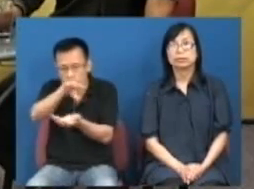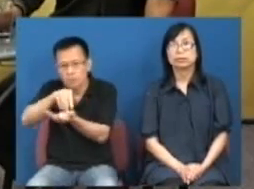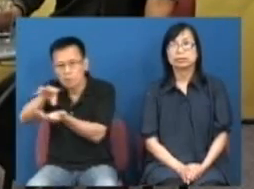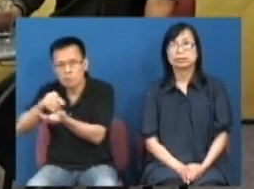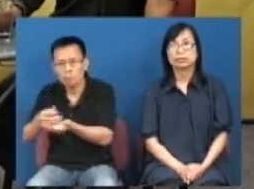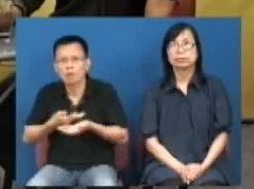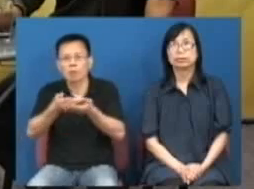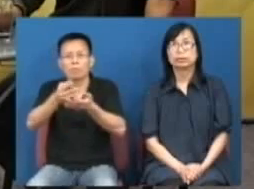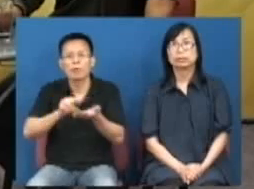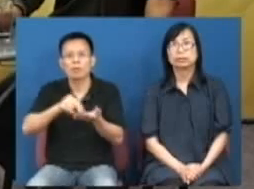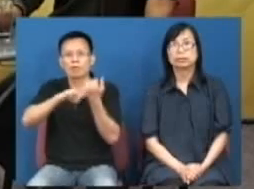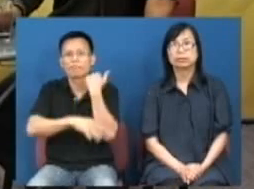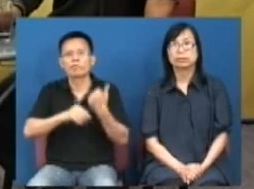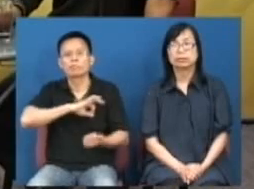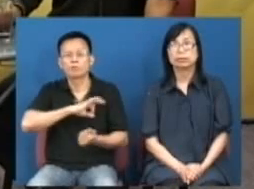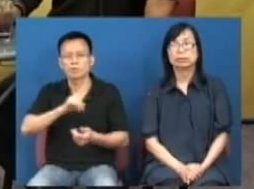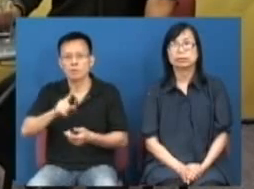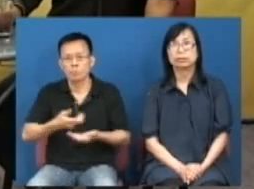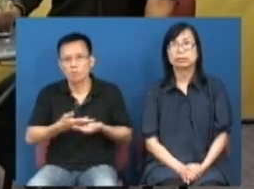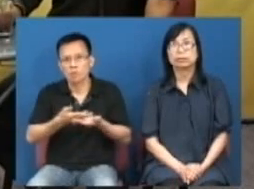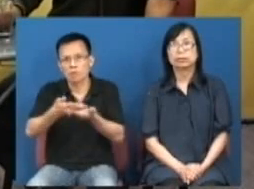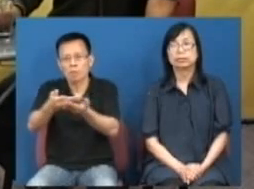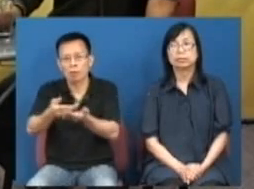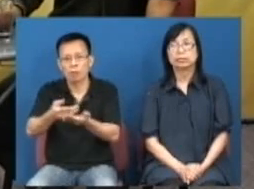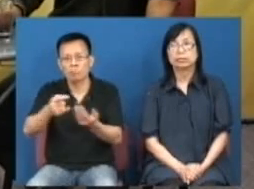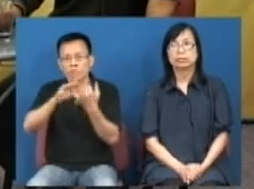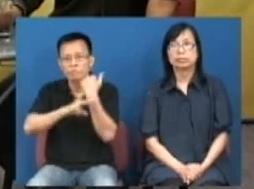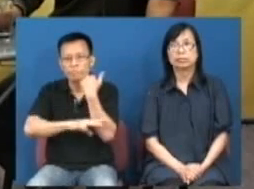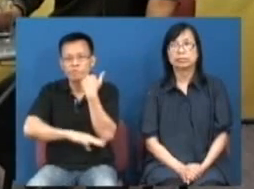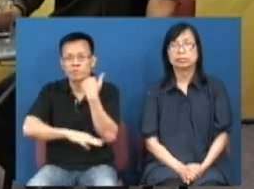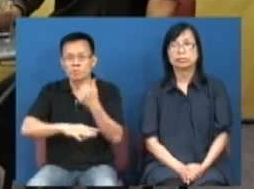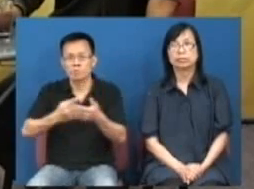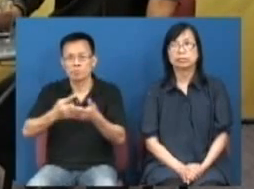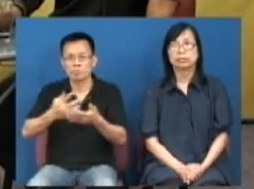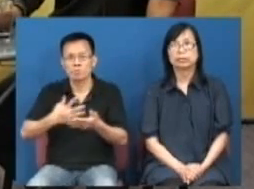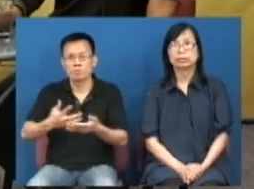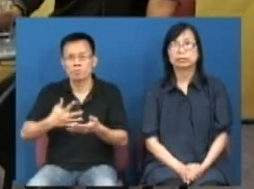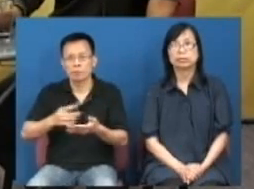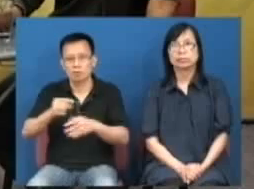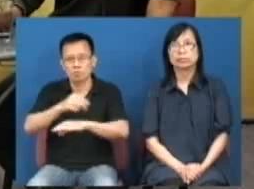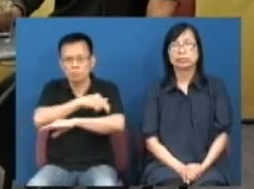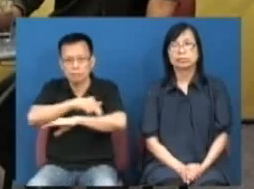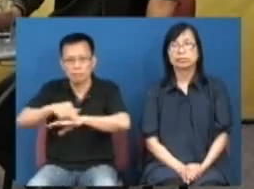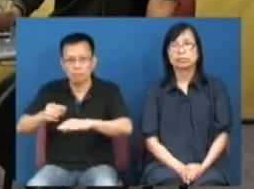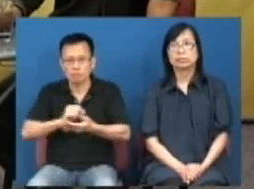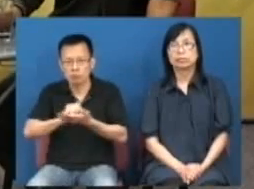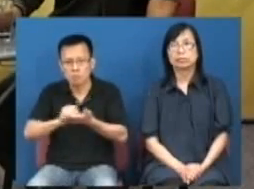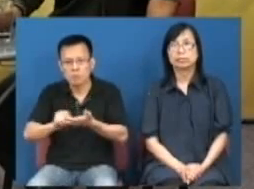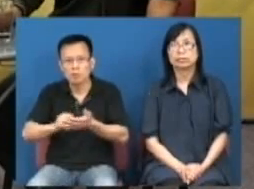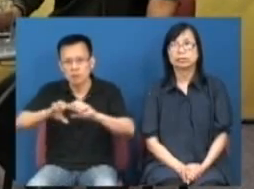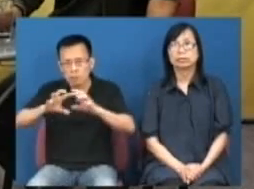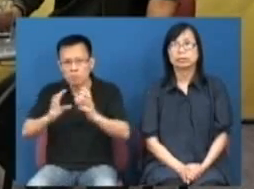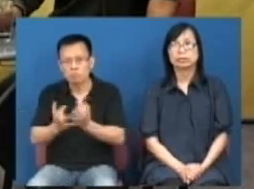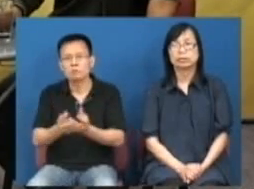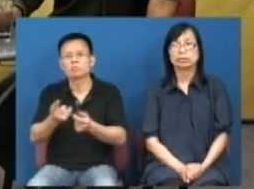會，點樣交俾相關嘅係呢個係法案嘅草呢個係我哋叫做 Bills Committee 啊，呢個法案草擬嘅小組底